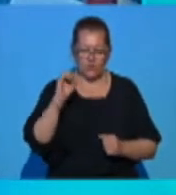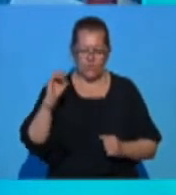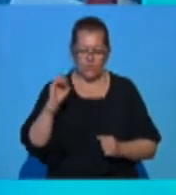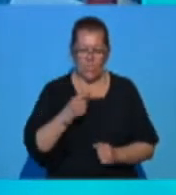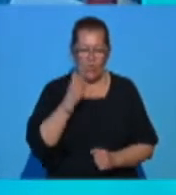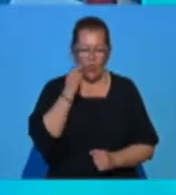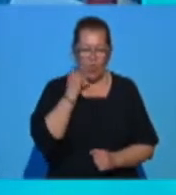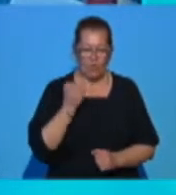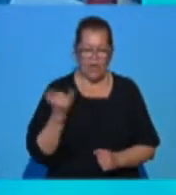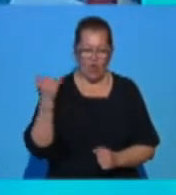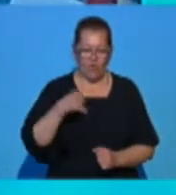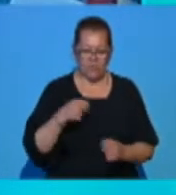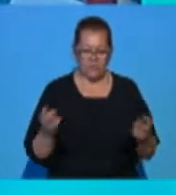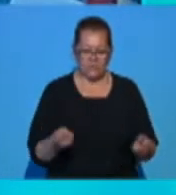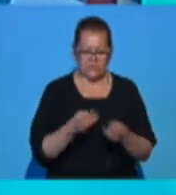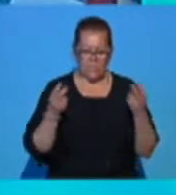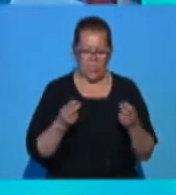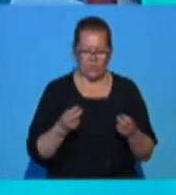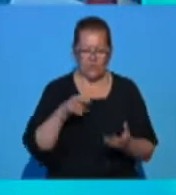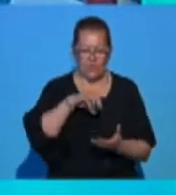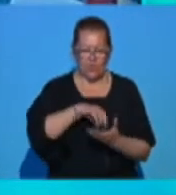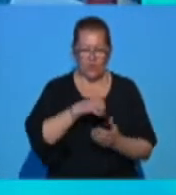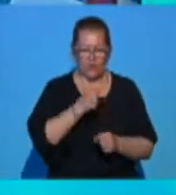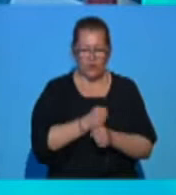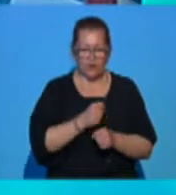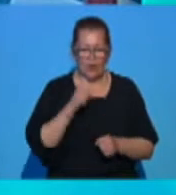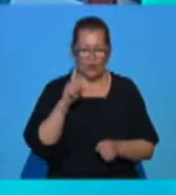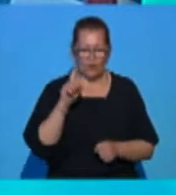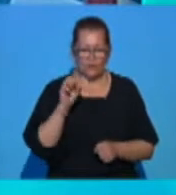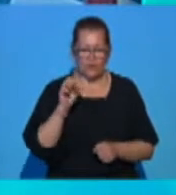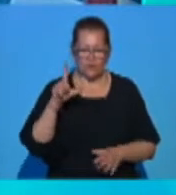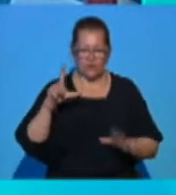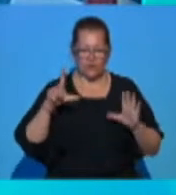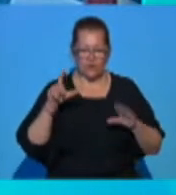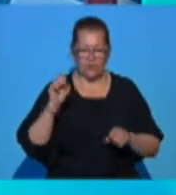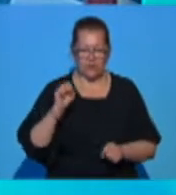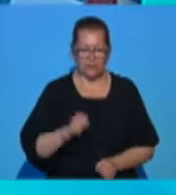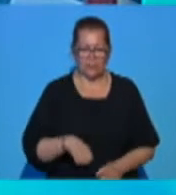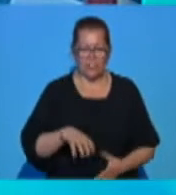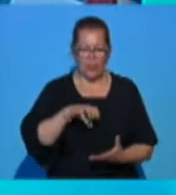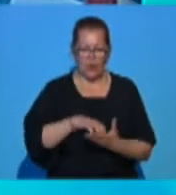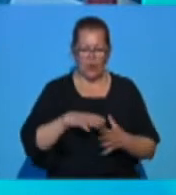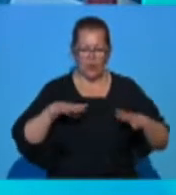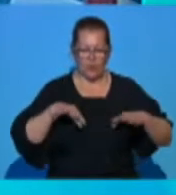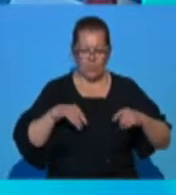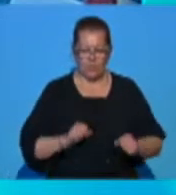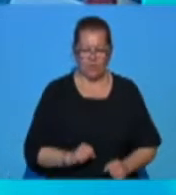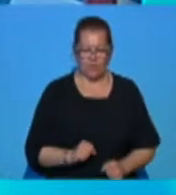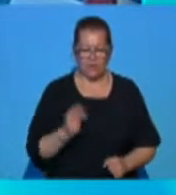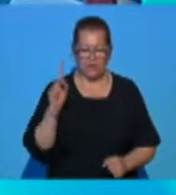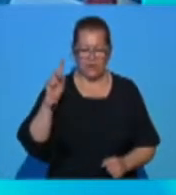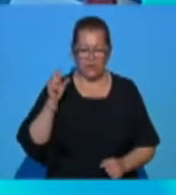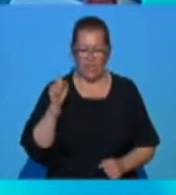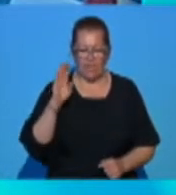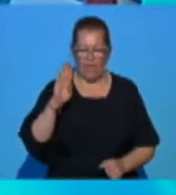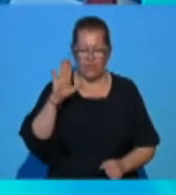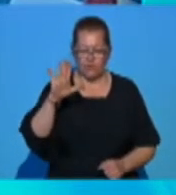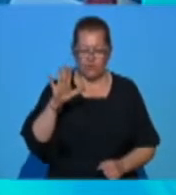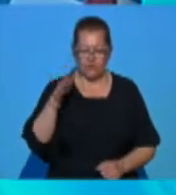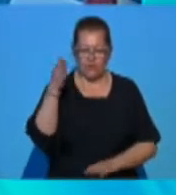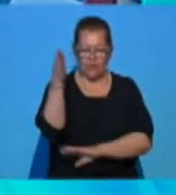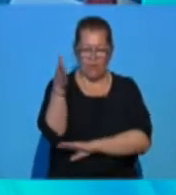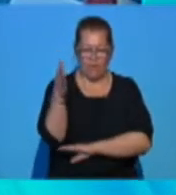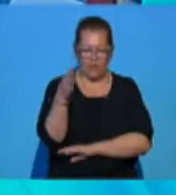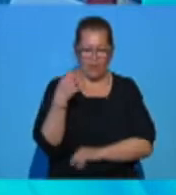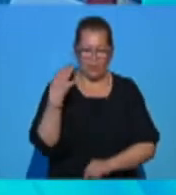venit să caute de lucru. Din cele 1070 de locuri vacante puse la dispoziție de cei 45 de angajatori, doar 10 persoane